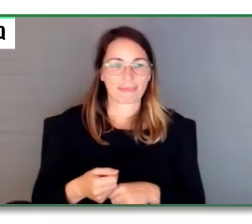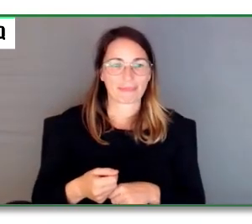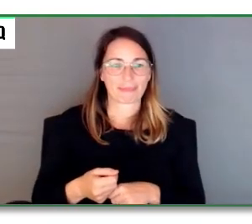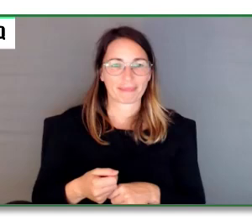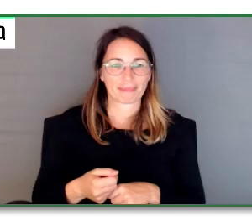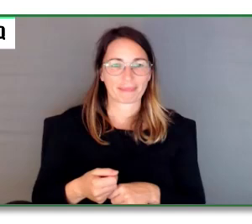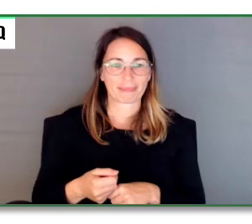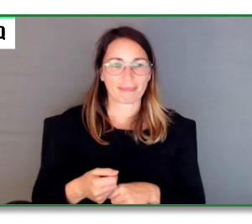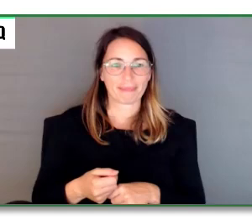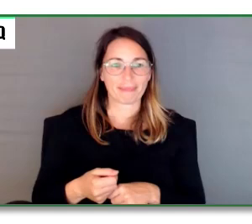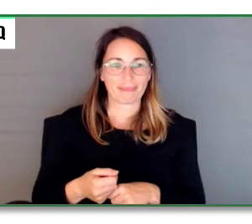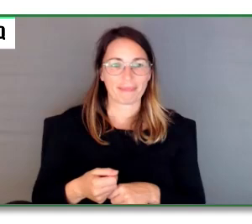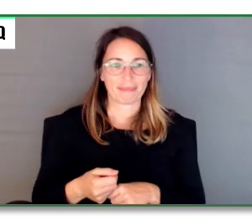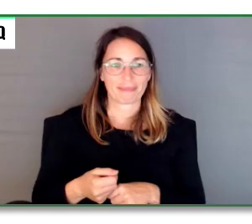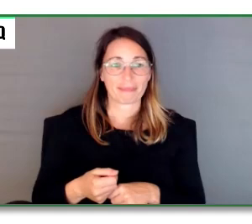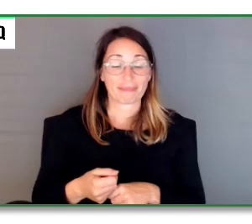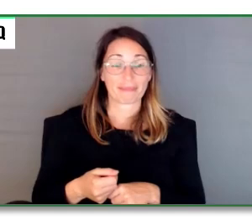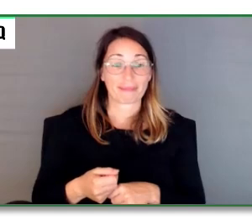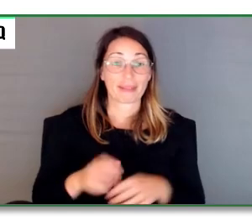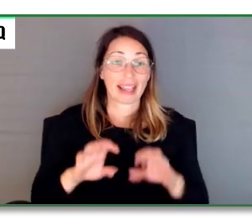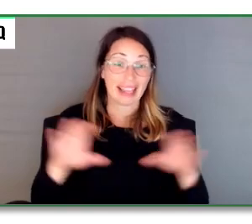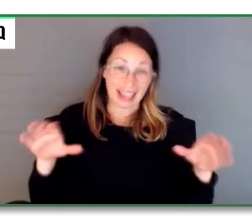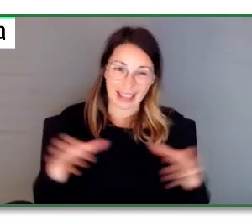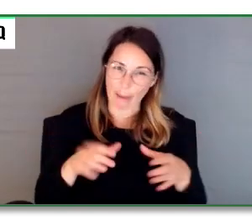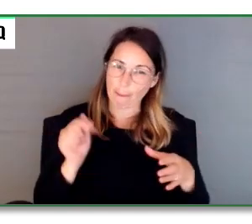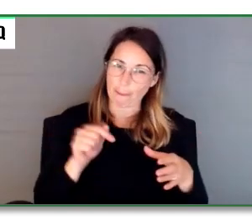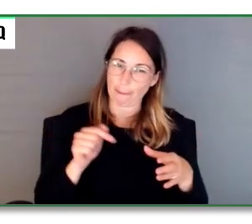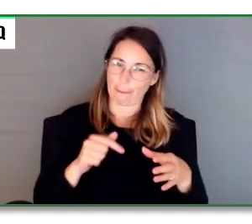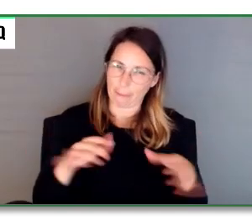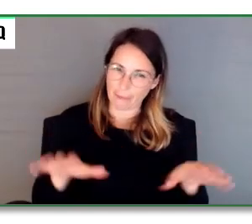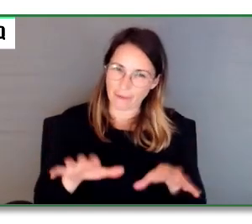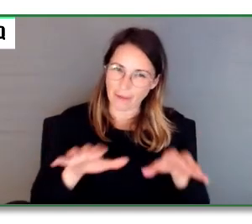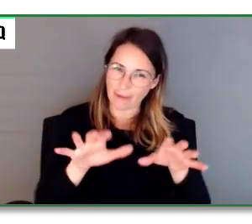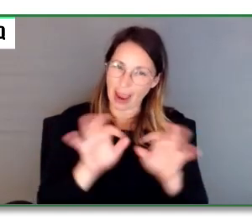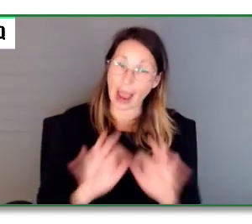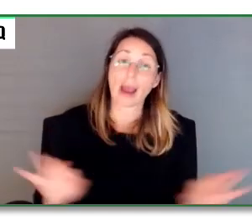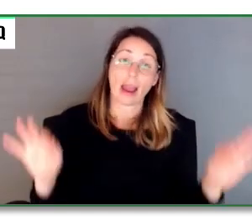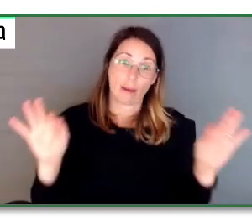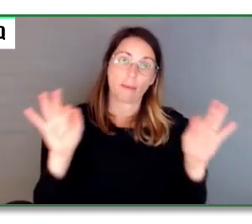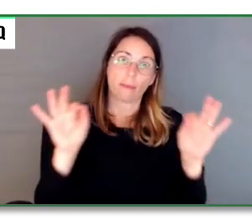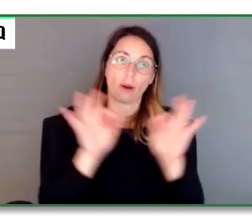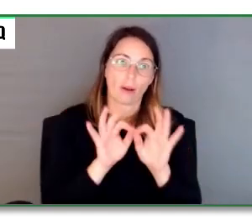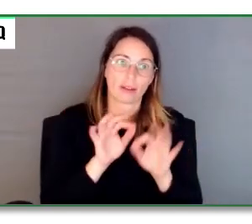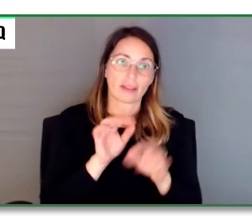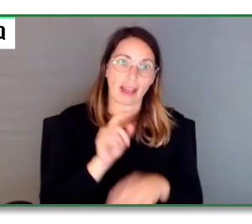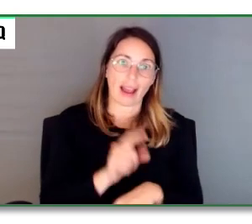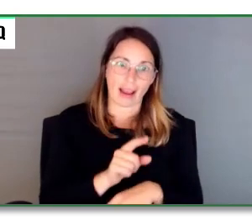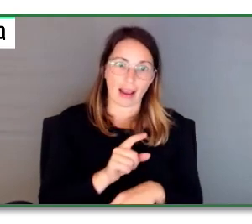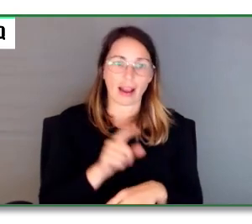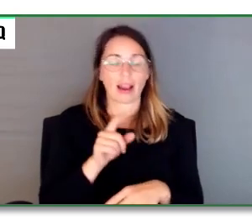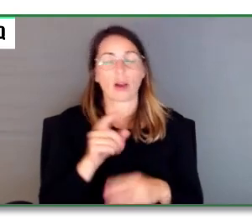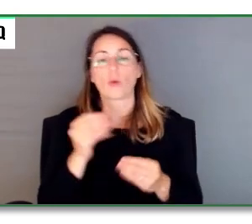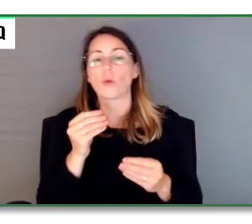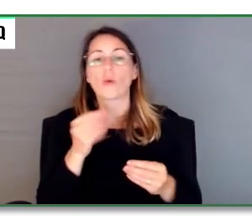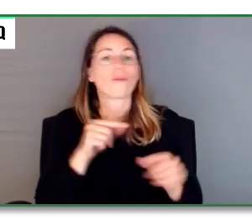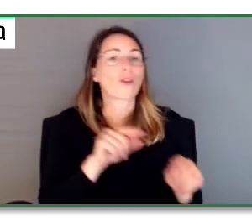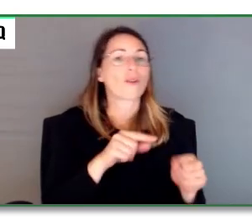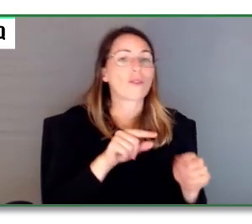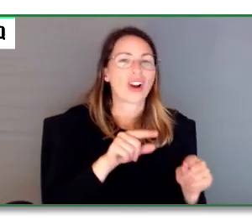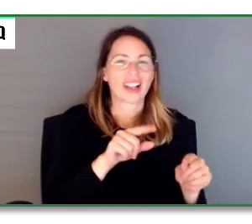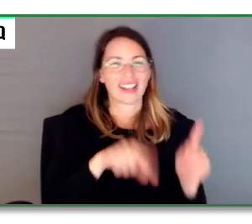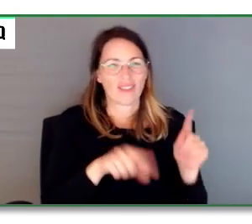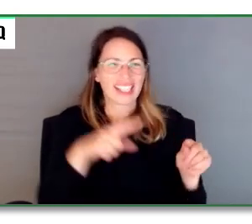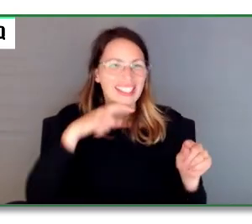Évidemment, le travail d'équipe est extrêmement important ici. Dans les destinations très difficiles, c'est